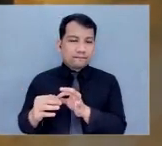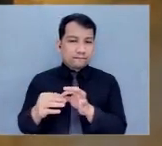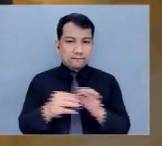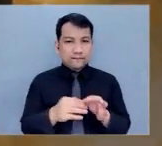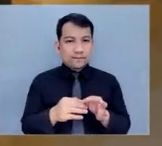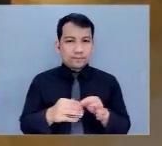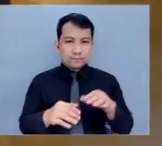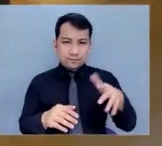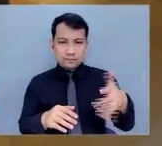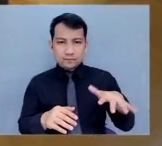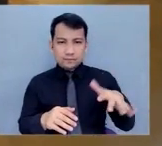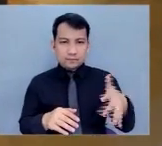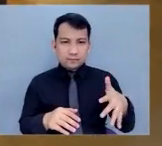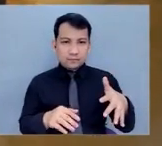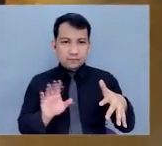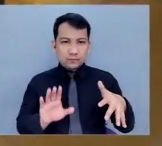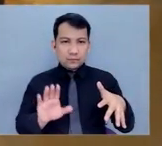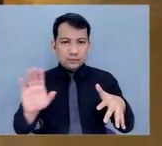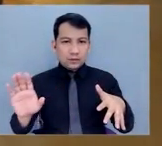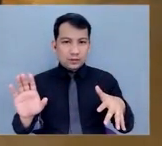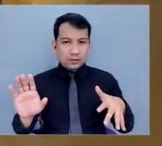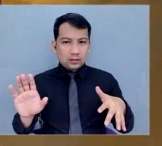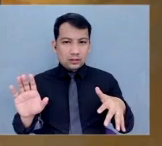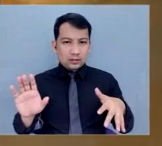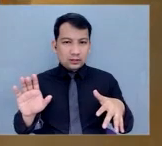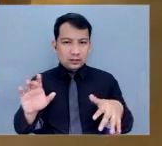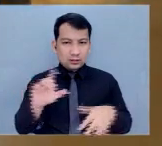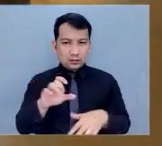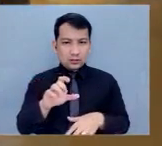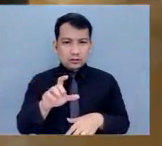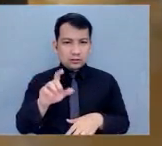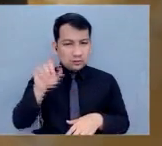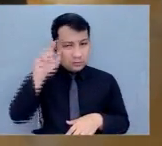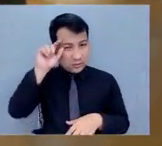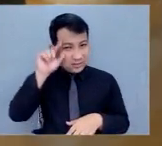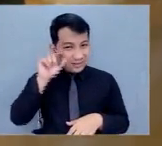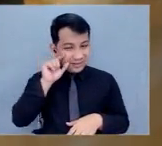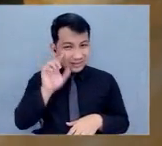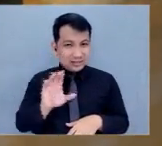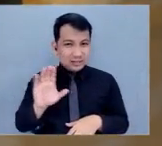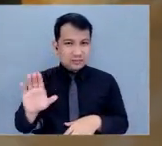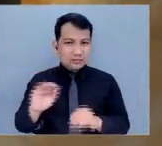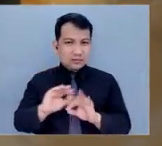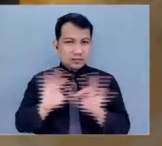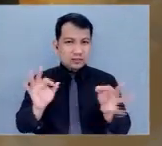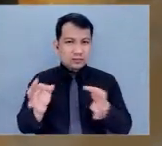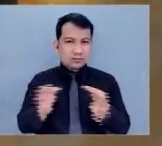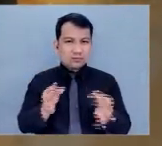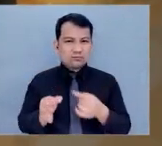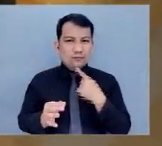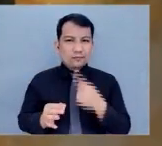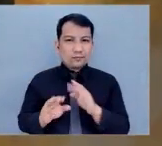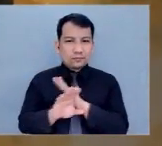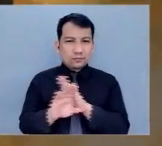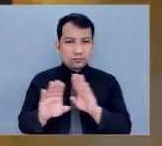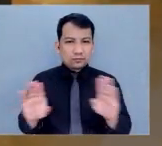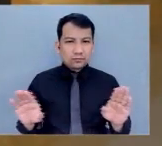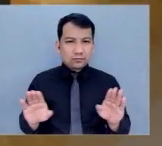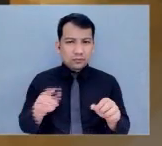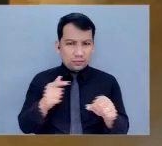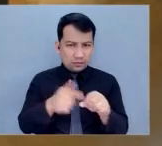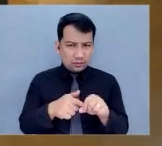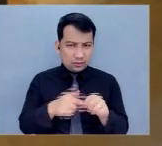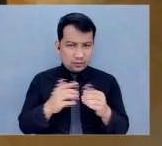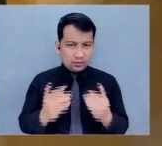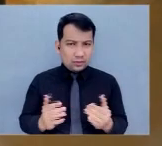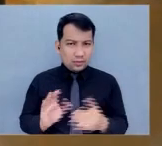sa sekswalidad ni Suntay. Kaugnay naman yan, nilinaw ng kampo ni Dominic na wala siyang gasolinahan sa